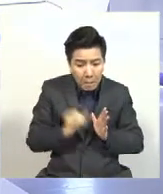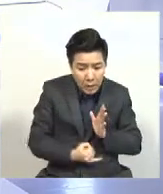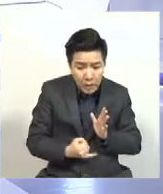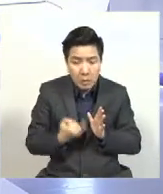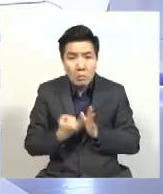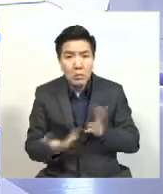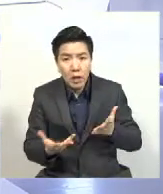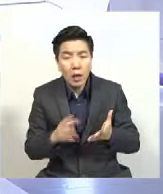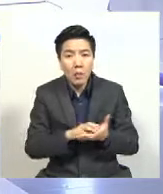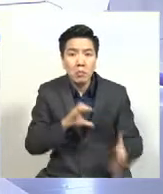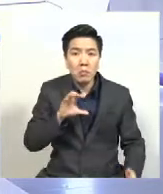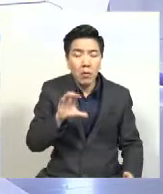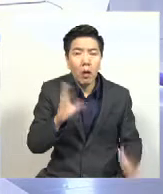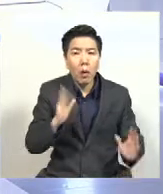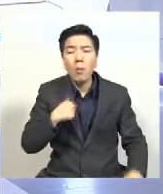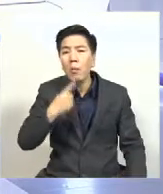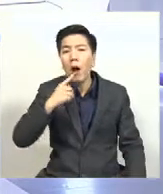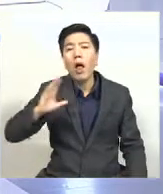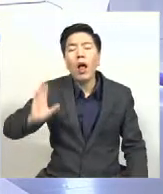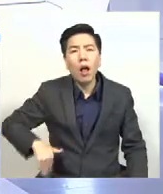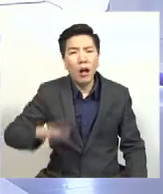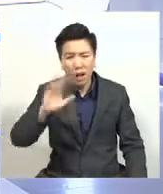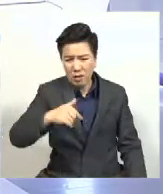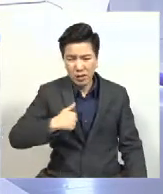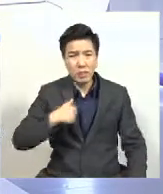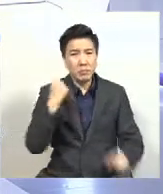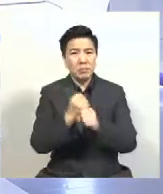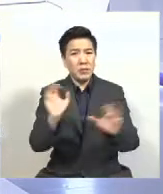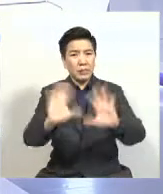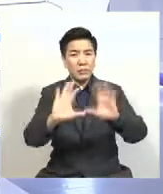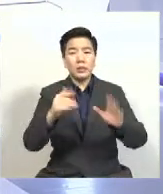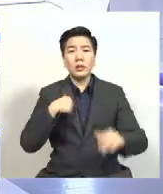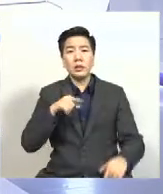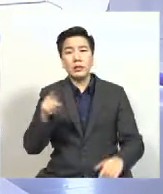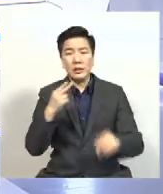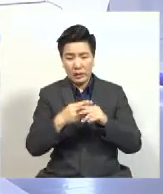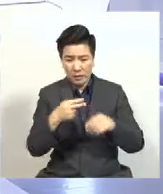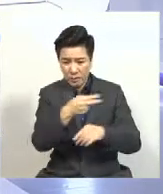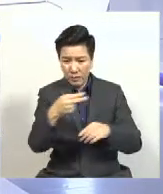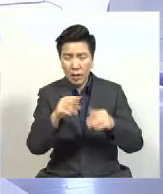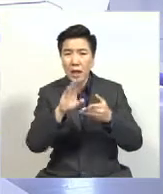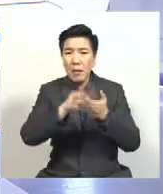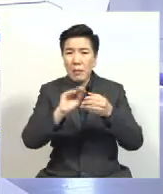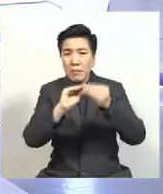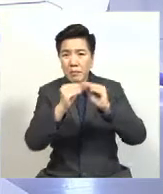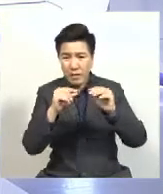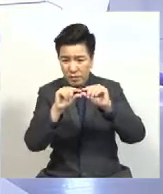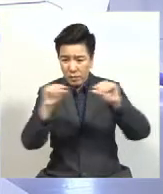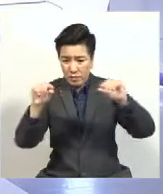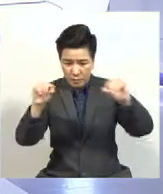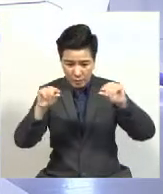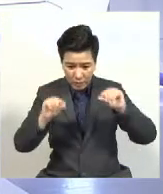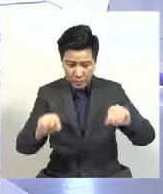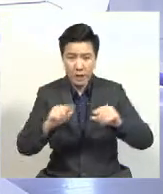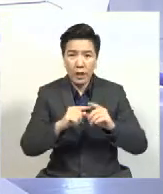หรือว่าการโพสต์ข้อความบางคนมาบอกภายหลังว่าตัวเองไม่ได้ทำนะแต่ว่าแอคเคาท์ของตัวเองไม่ว่าจะเป็นใน Facebook ใน